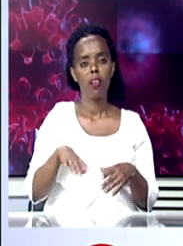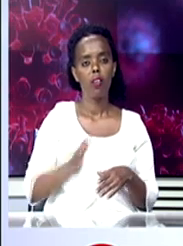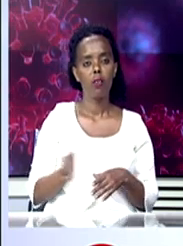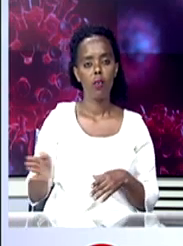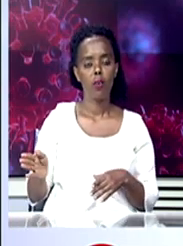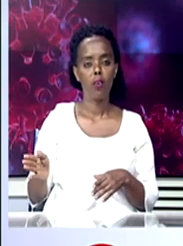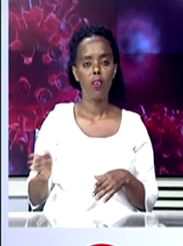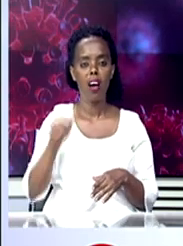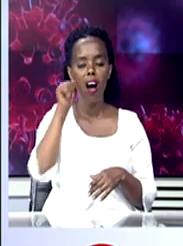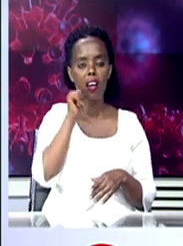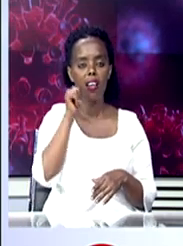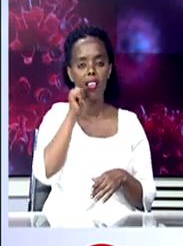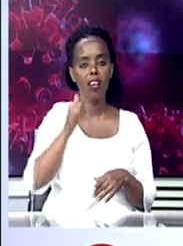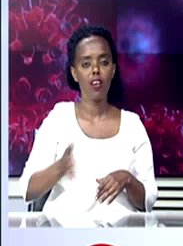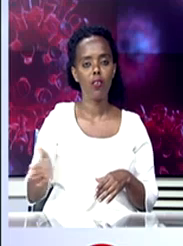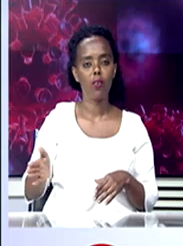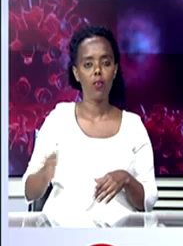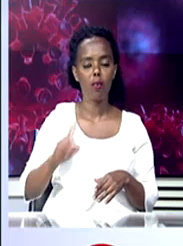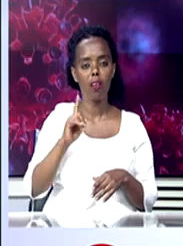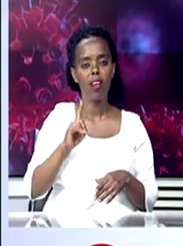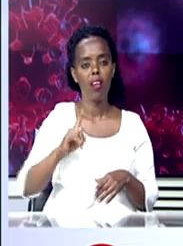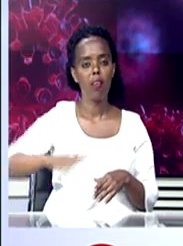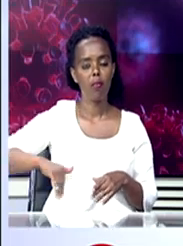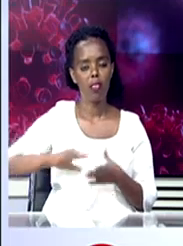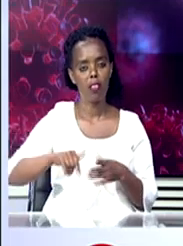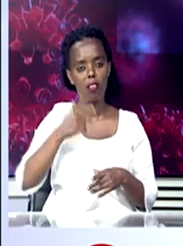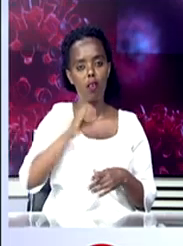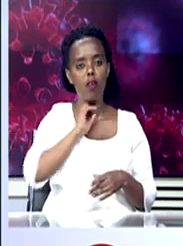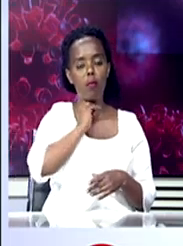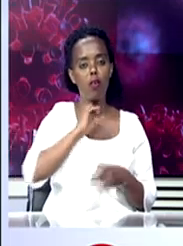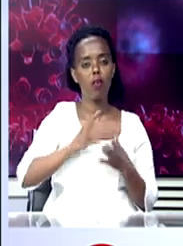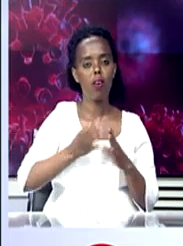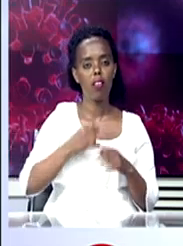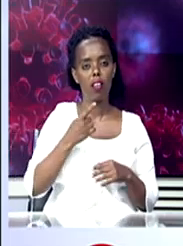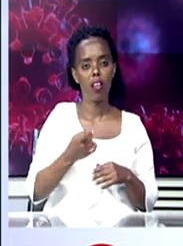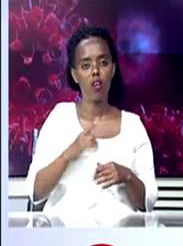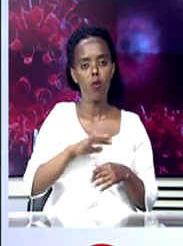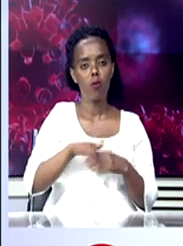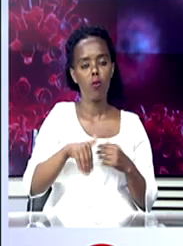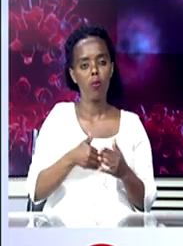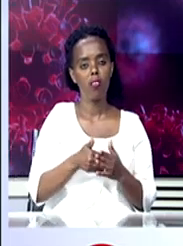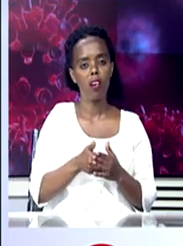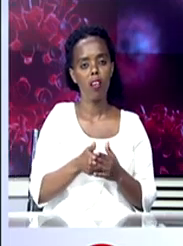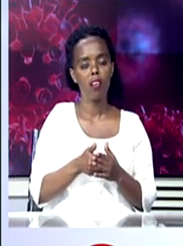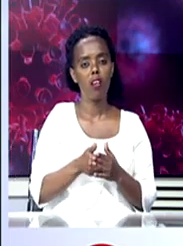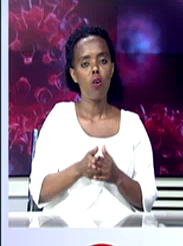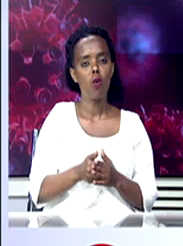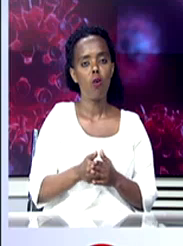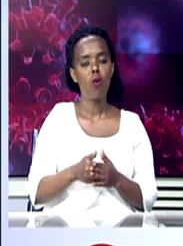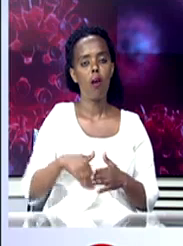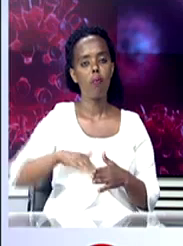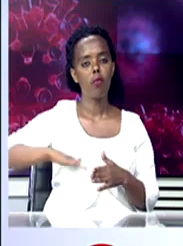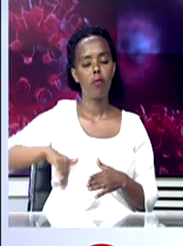gartokken haddatani gartokken malingo dane da oromo wanta efi hin olchina lubbu ta e wal matti olchina wanta